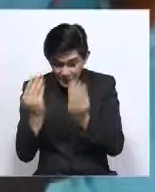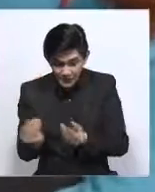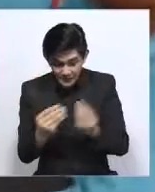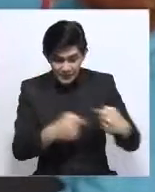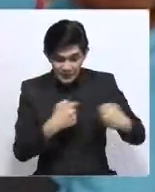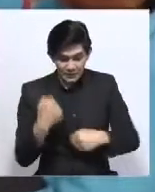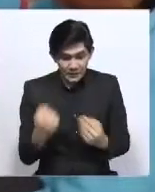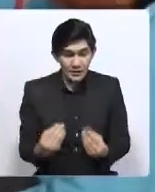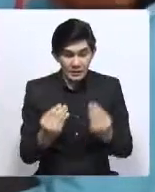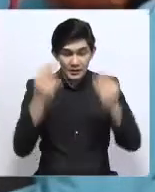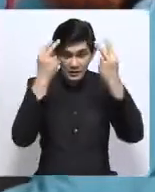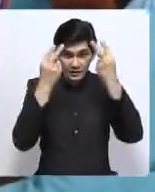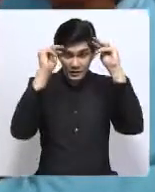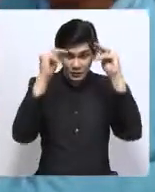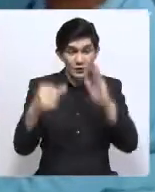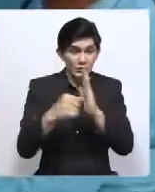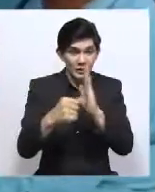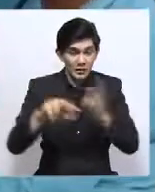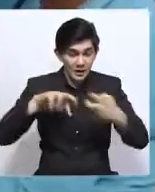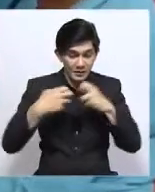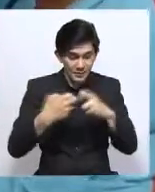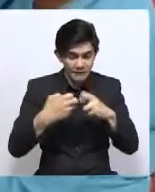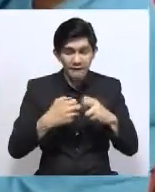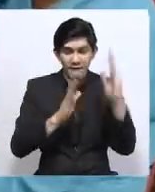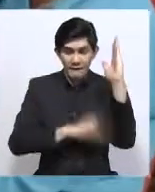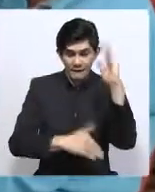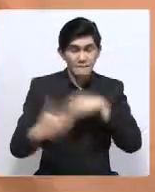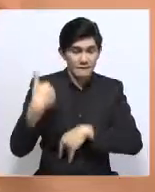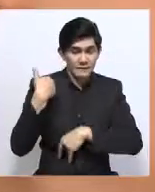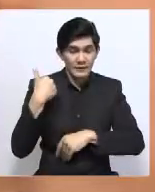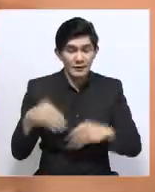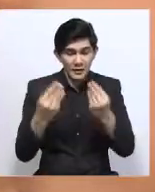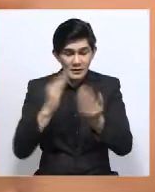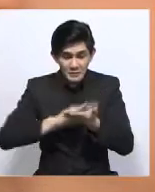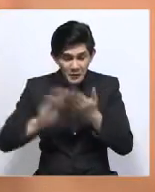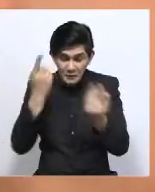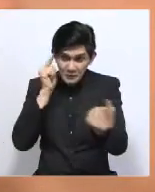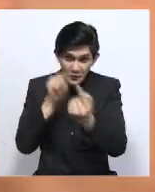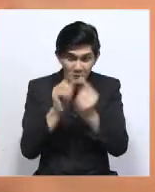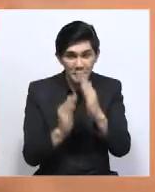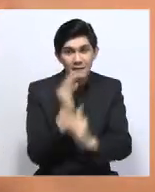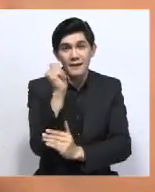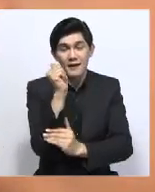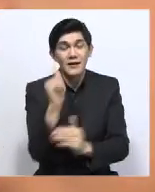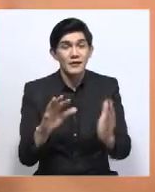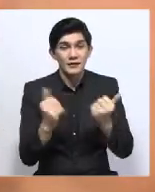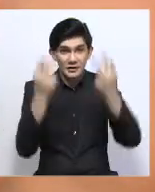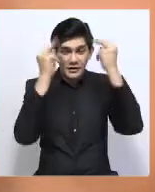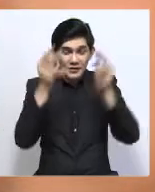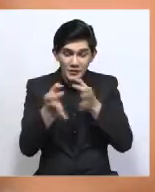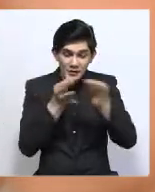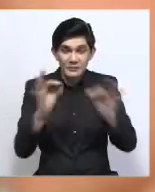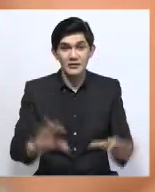ำลังใจนายกรัฐมนตรีในการแก้ไขปัญหาความไม่สงบในพื้นที่ให้สำเร็จค่ะซึ่งนายกรัฐมนตรีได้ถือโอกาสนี้ชี้แจ